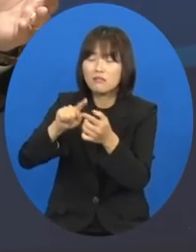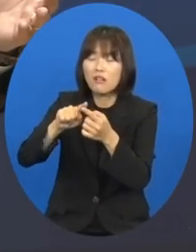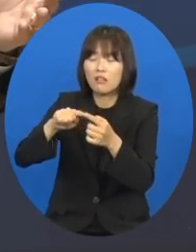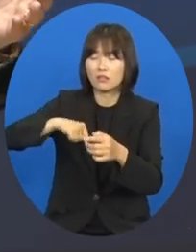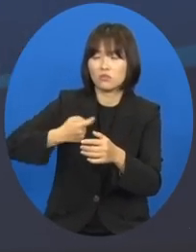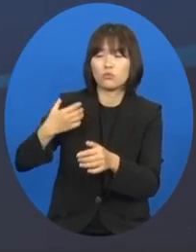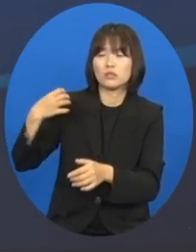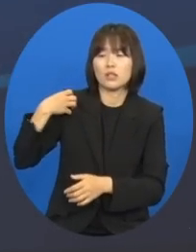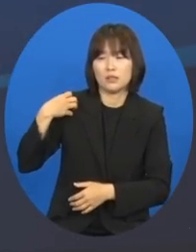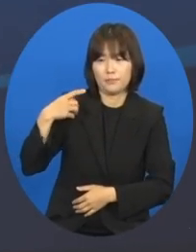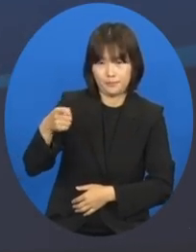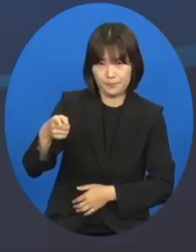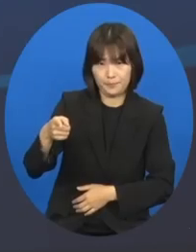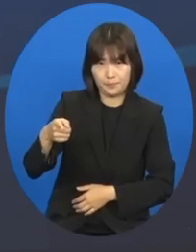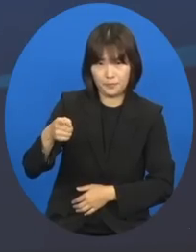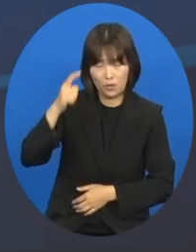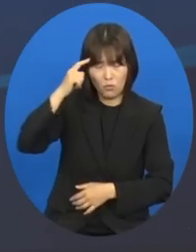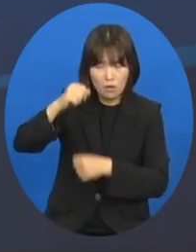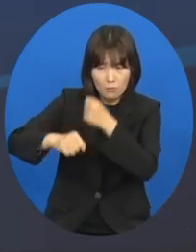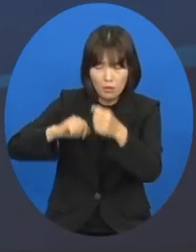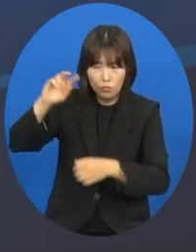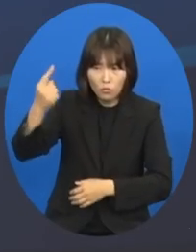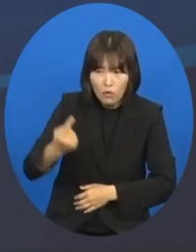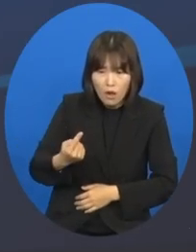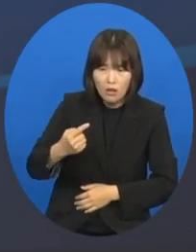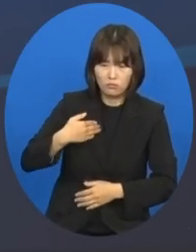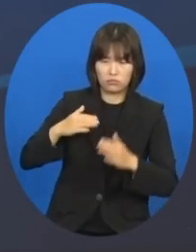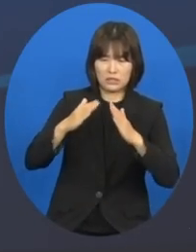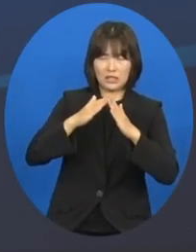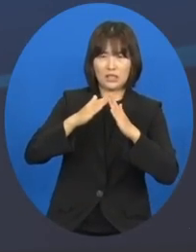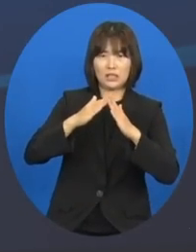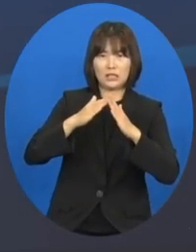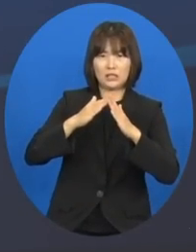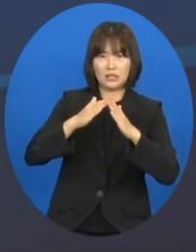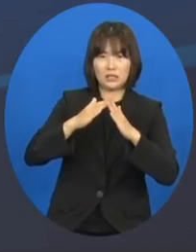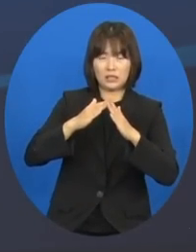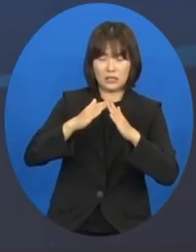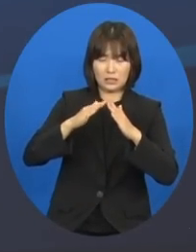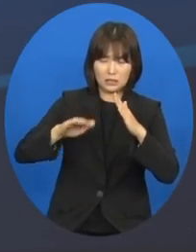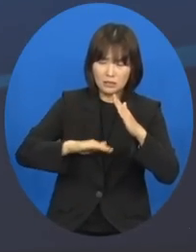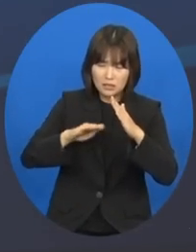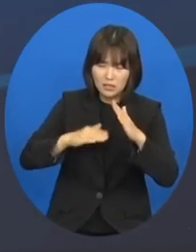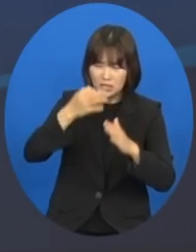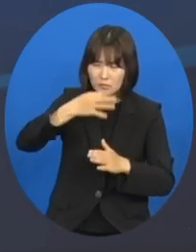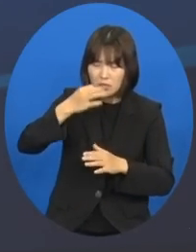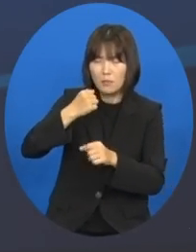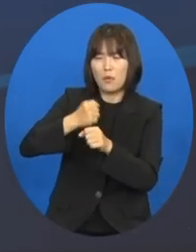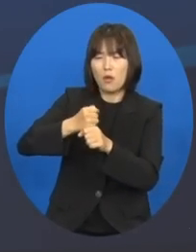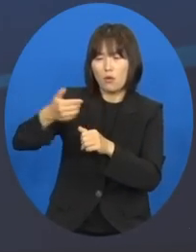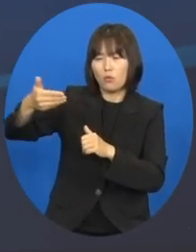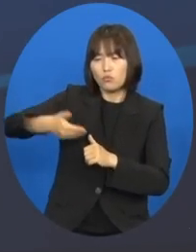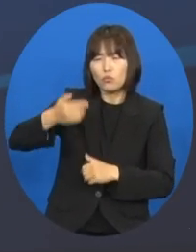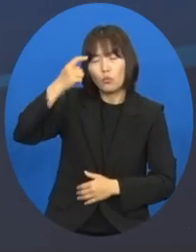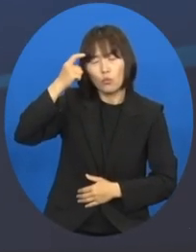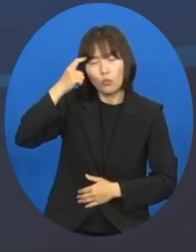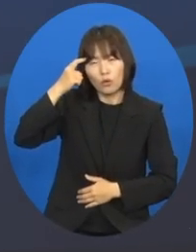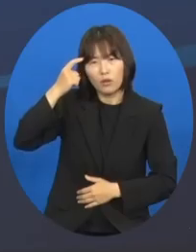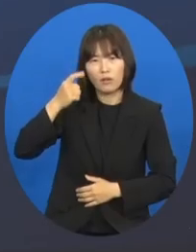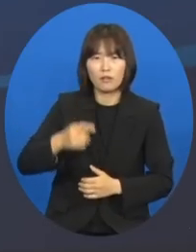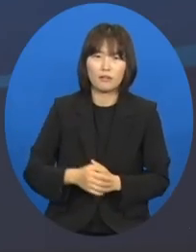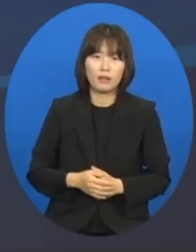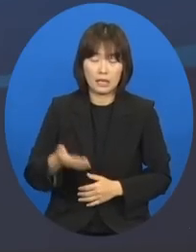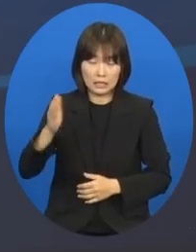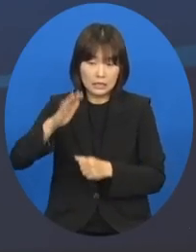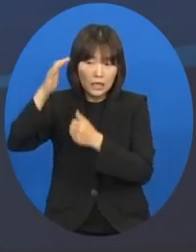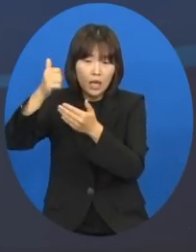왜네 맘대로 다시 돌아와서 우리 집안을 힘들게 만드냐 그런데요 하나님이